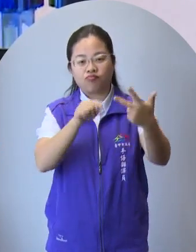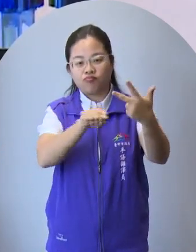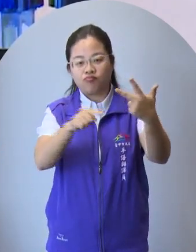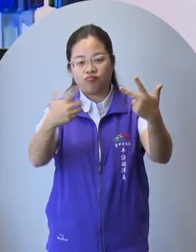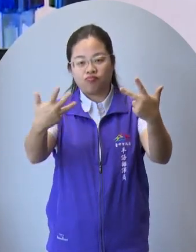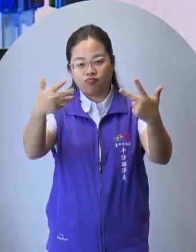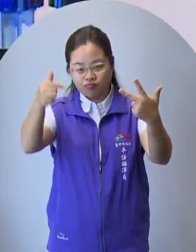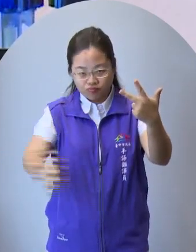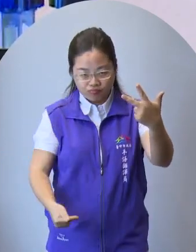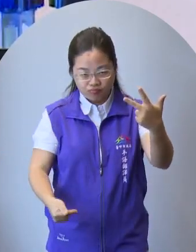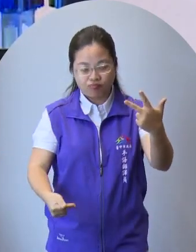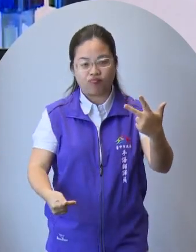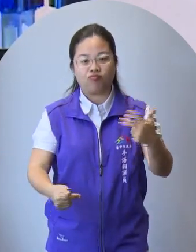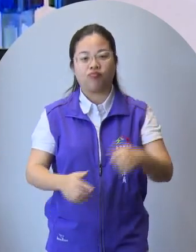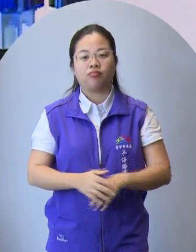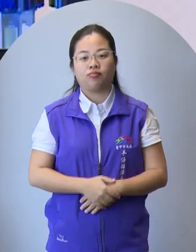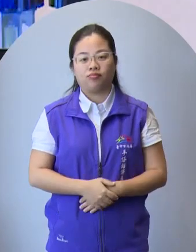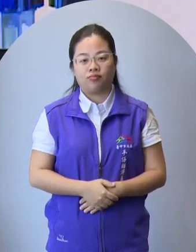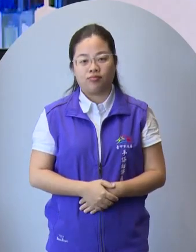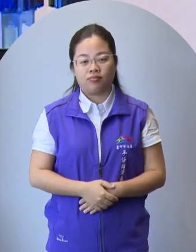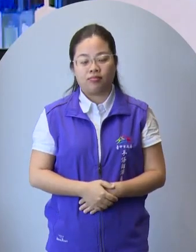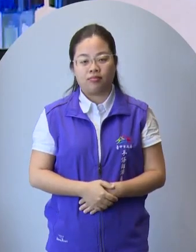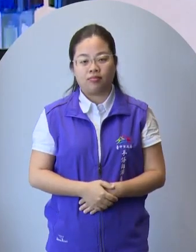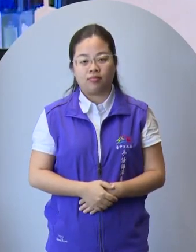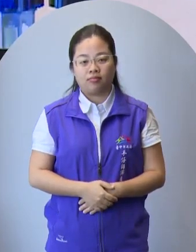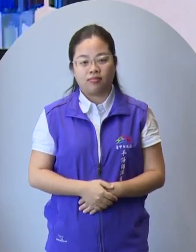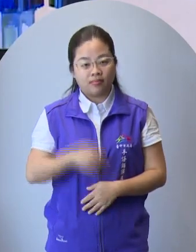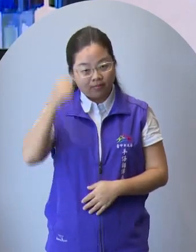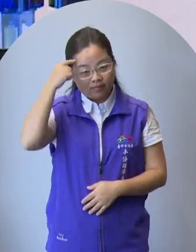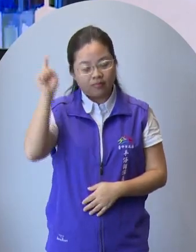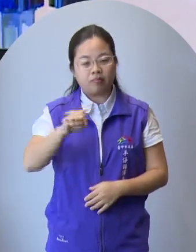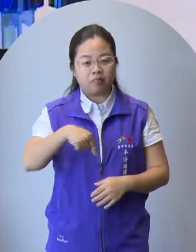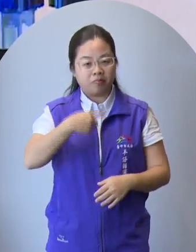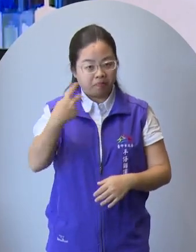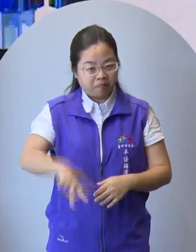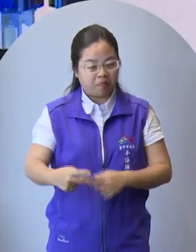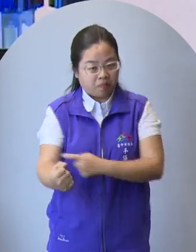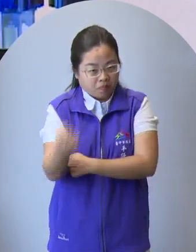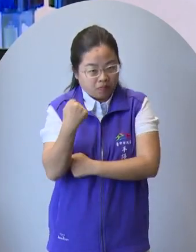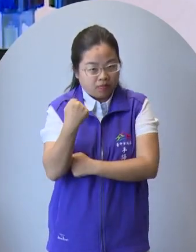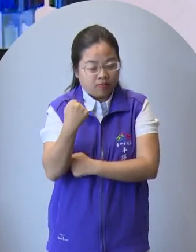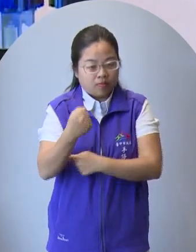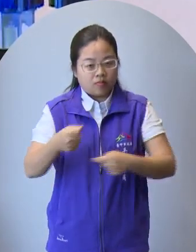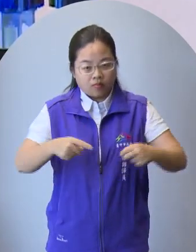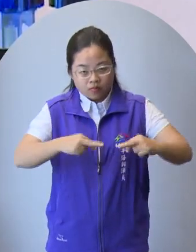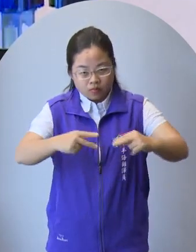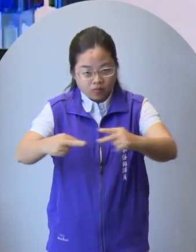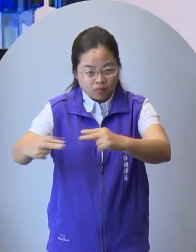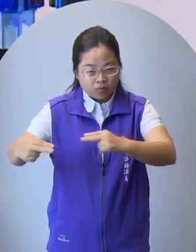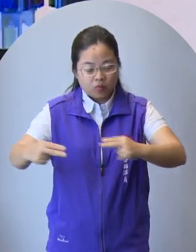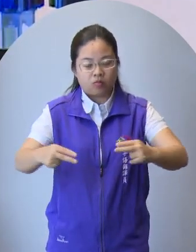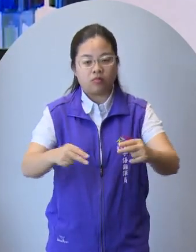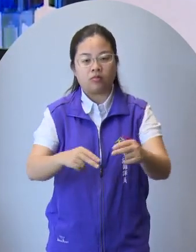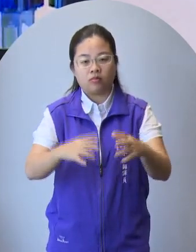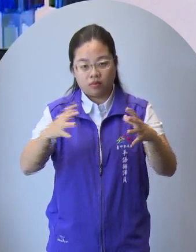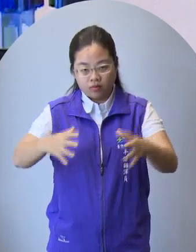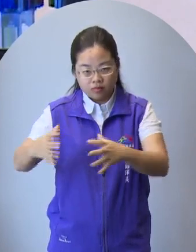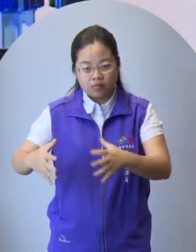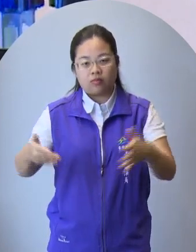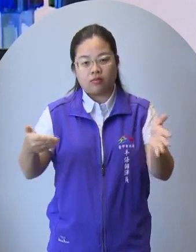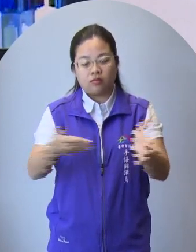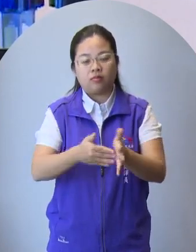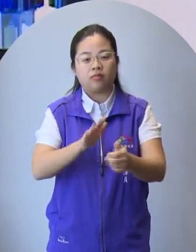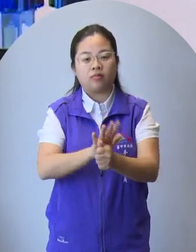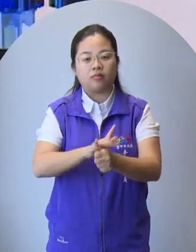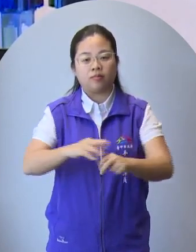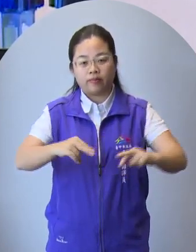上的经费哈，7.8亿以上经费，表示我们还要再大推哈，那继续把它建设完成，那改善